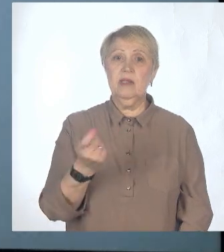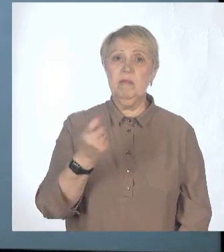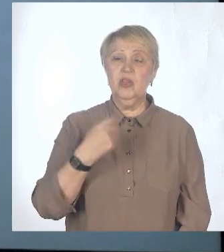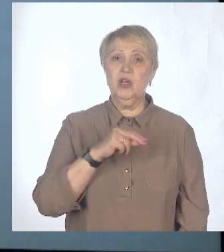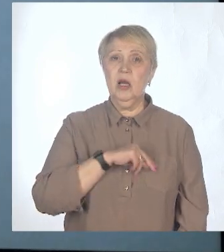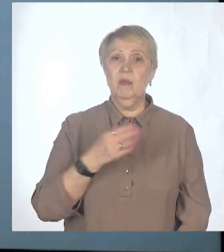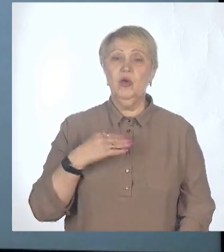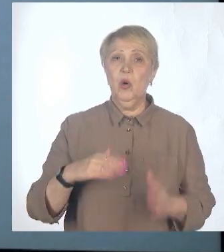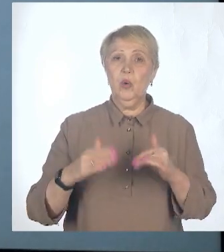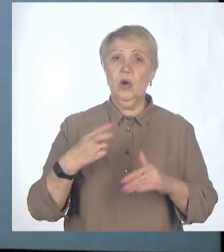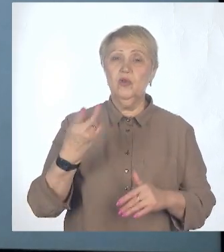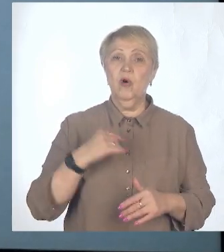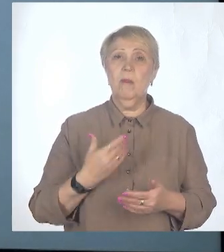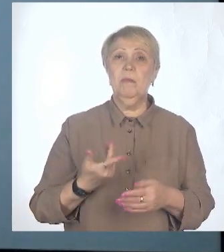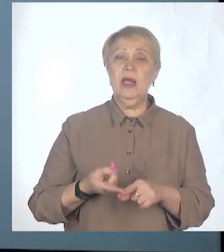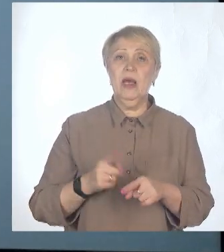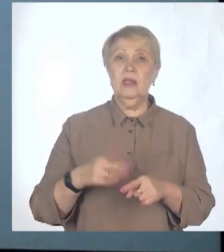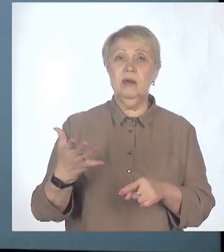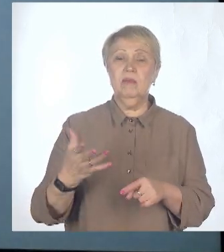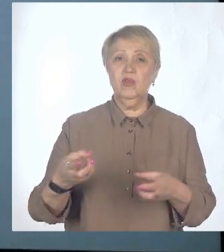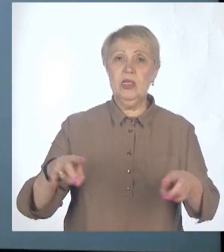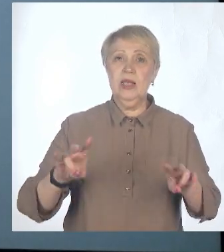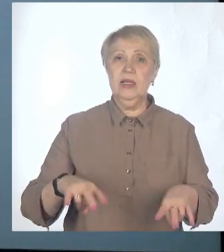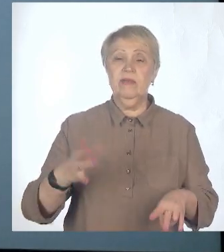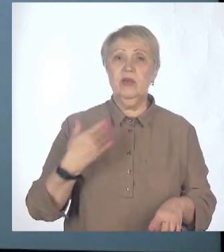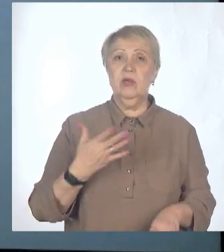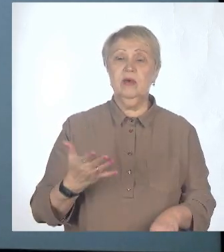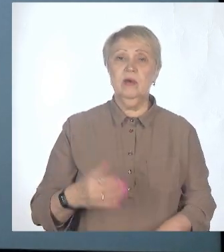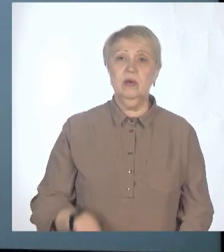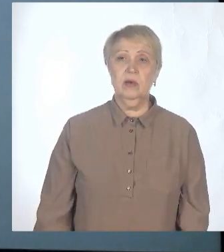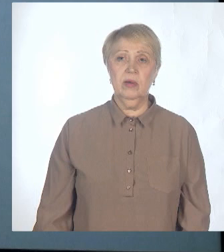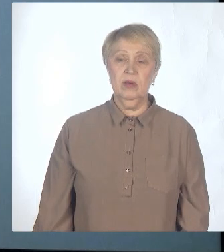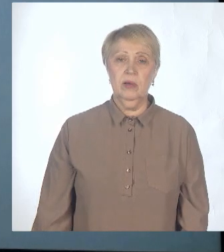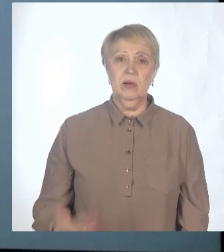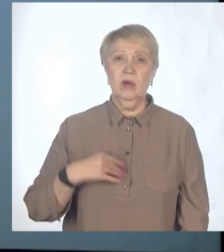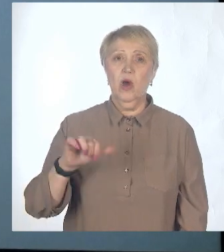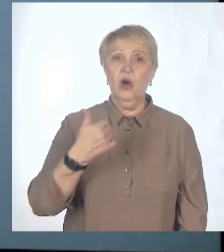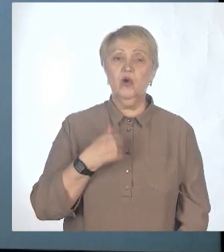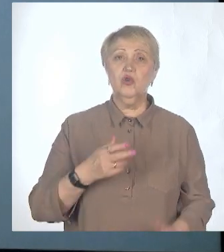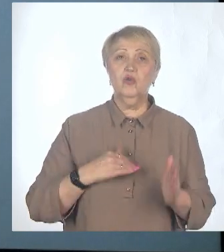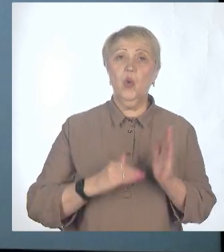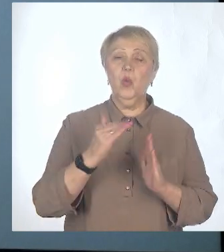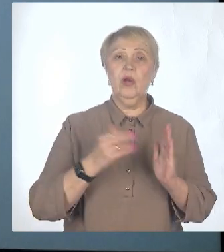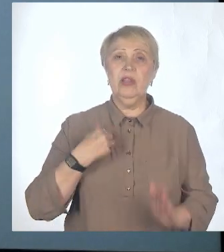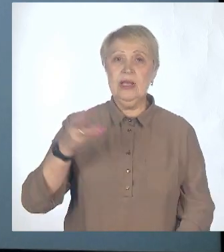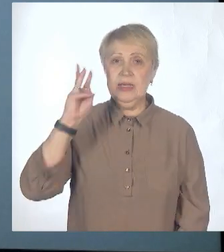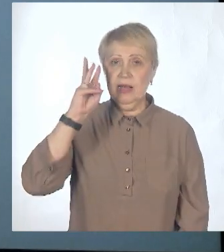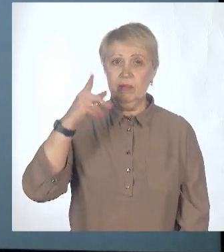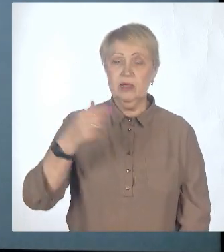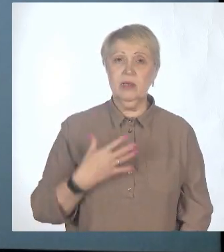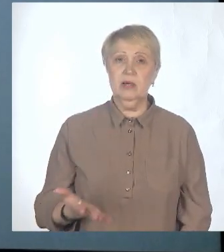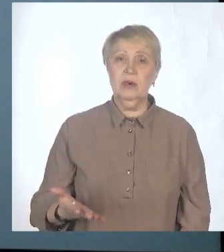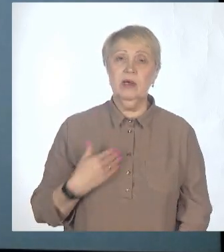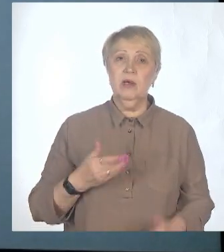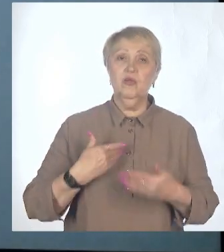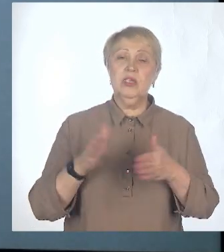это повсеместно, но при этом, конечно же, оставлять у себя достаточно хороший уровень заработка. Поэтому открытые вакансии